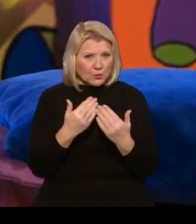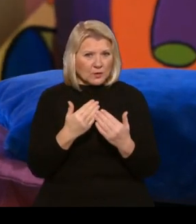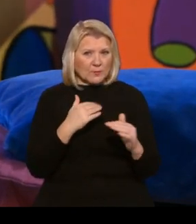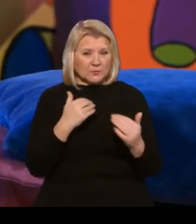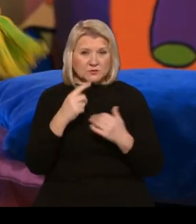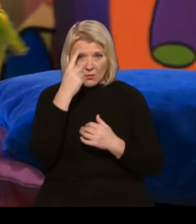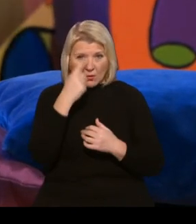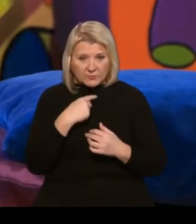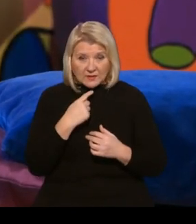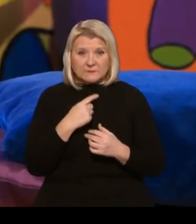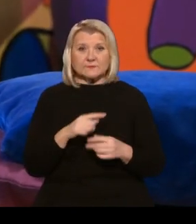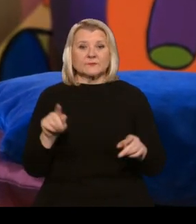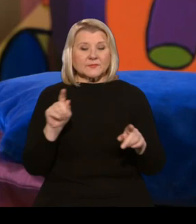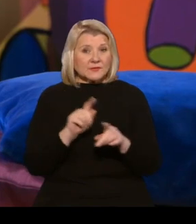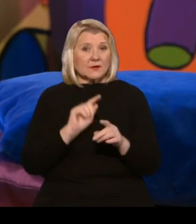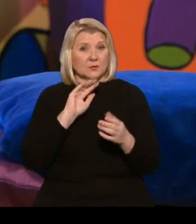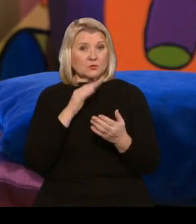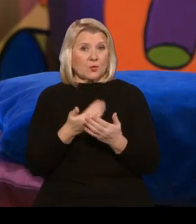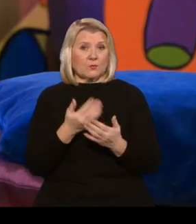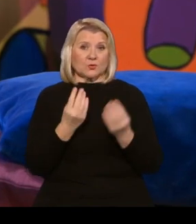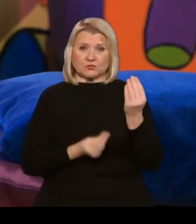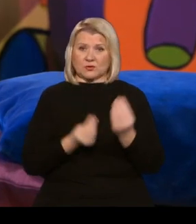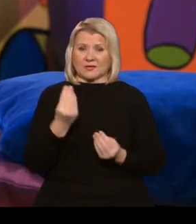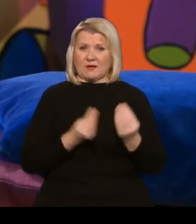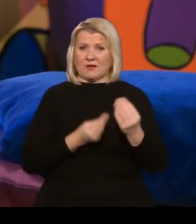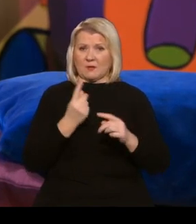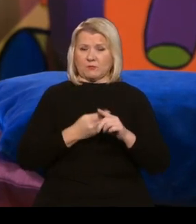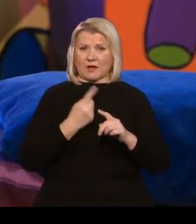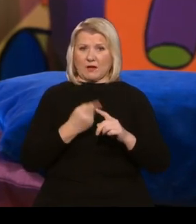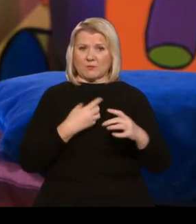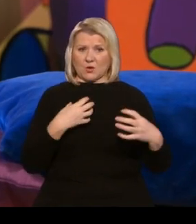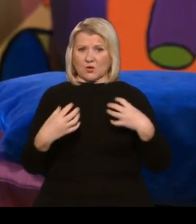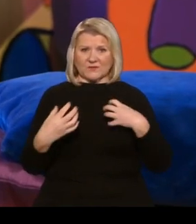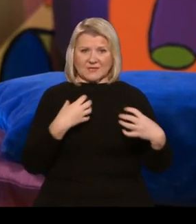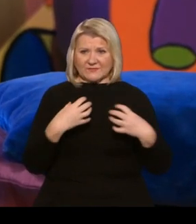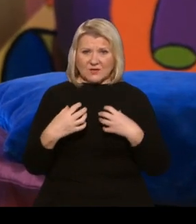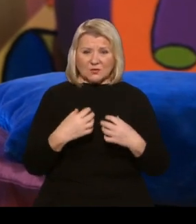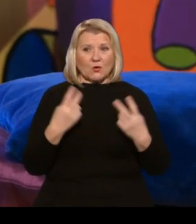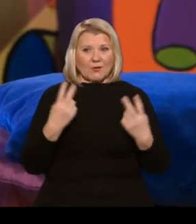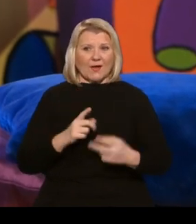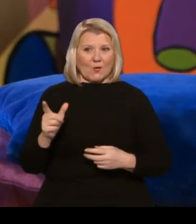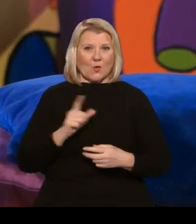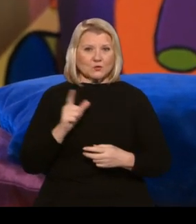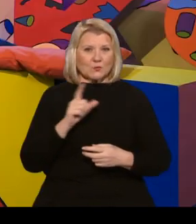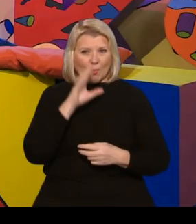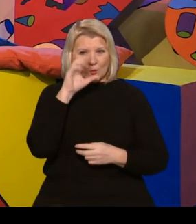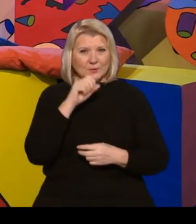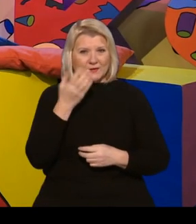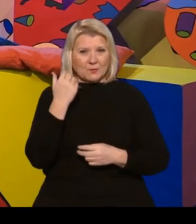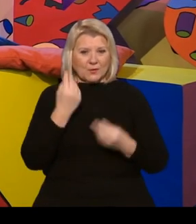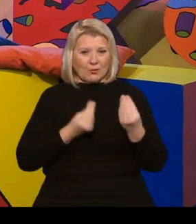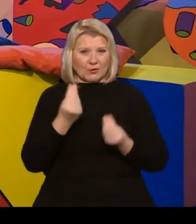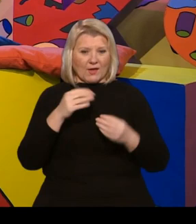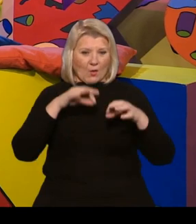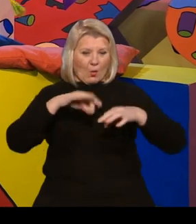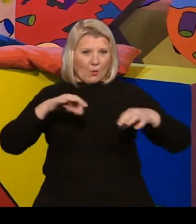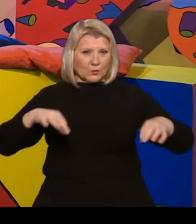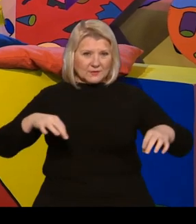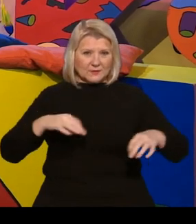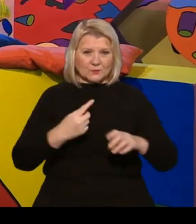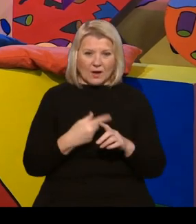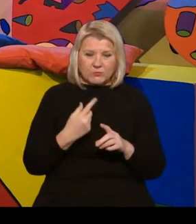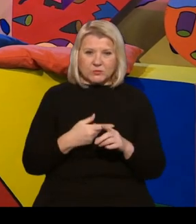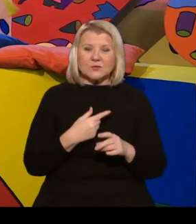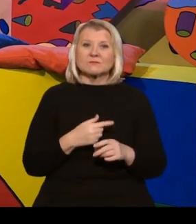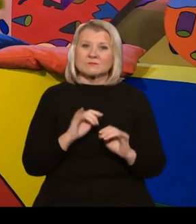A zahrajte si bramborové divadlo jako my s dědou. Byla to velká legrace, viď, dědo? No úžasné to bylo.